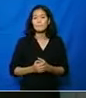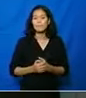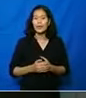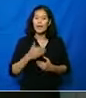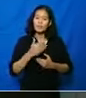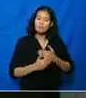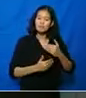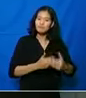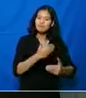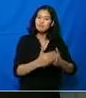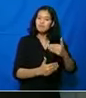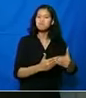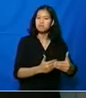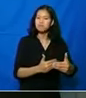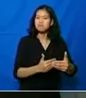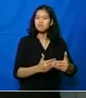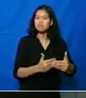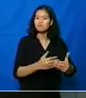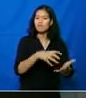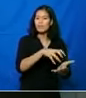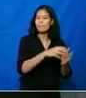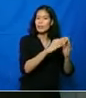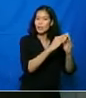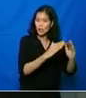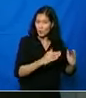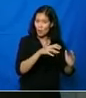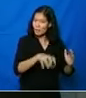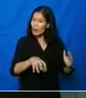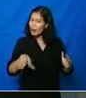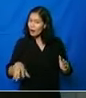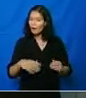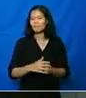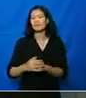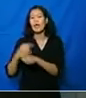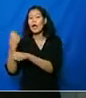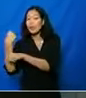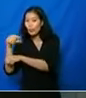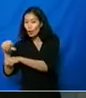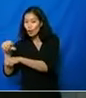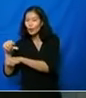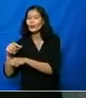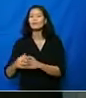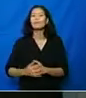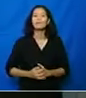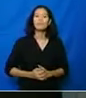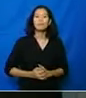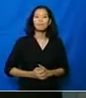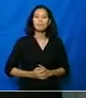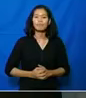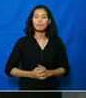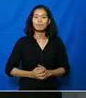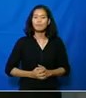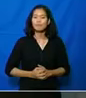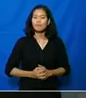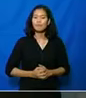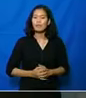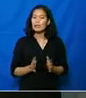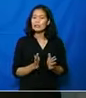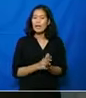langkah-langkah apa yang harus dikerjakan di rumah tangga, di perkantoran, di